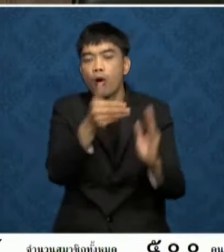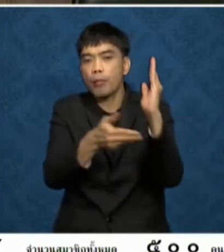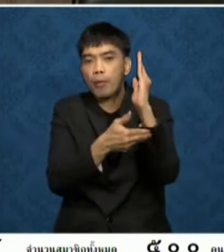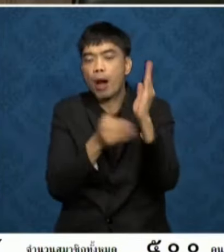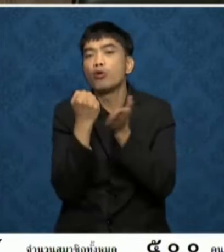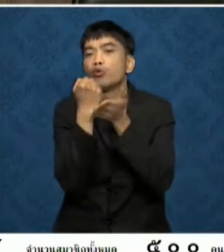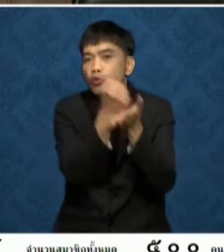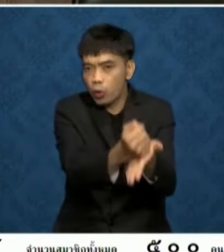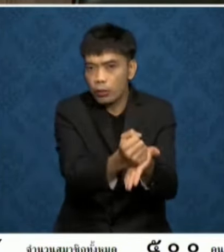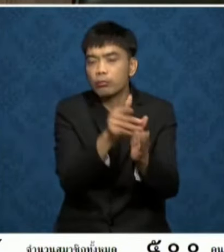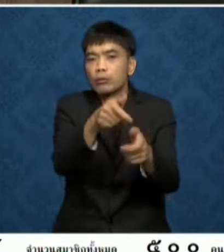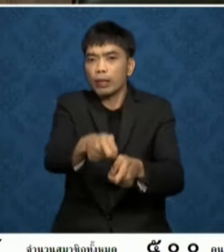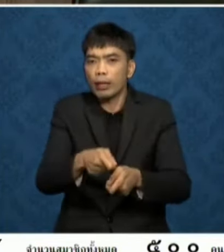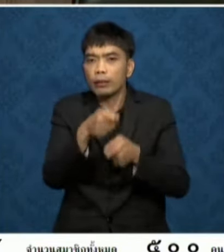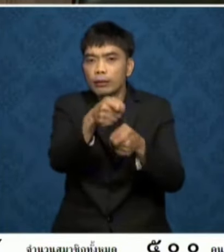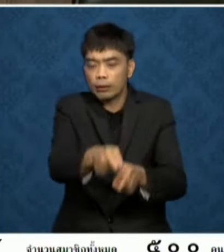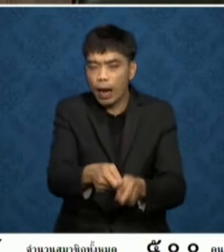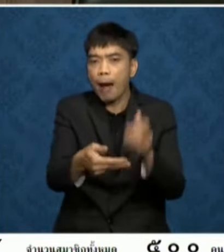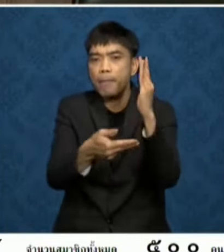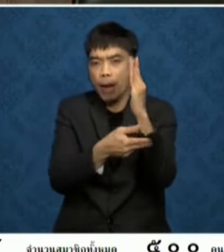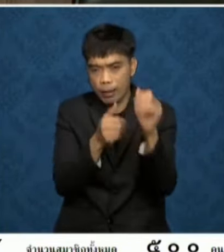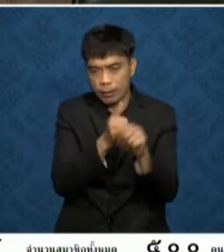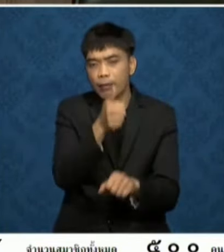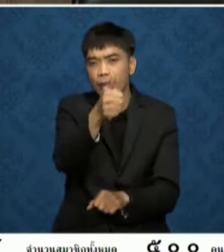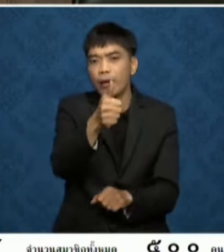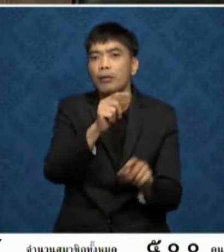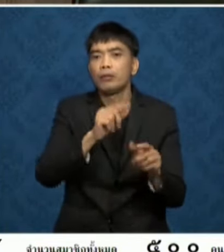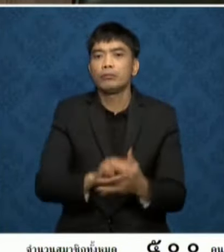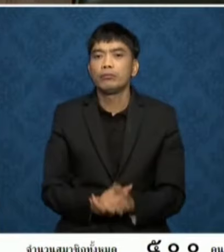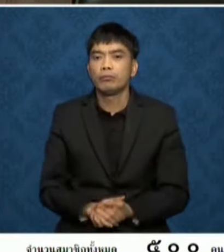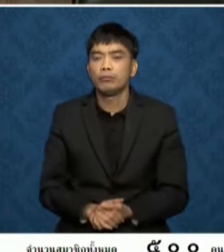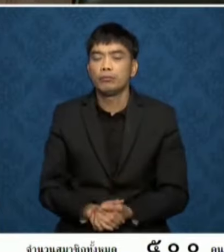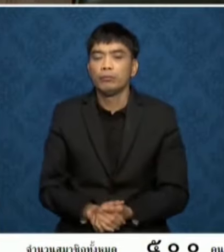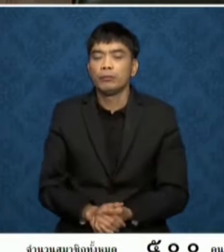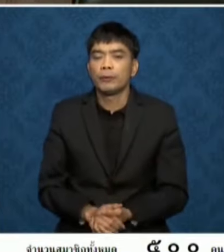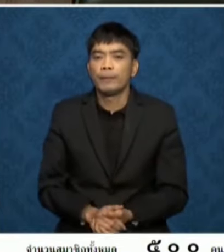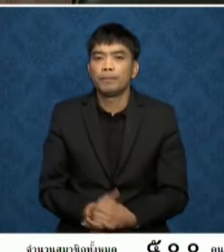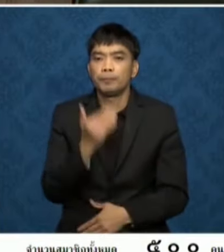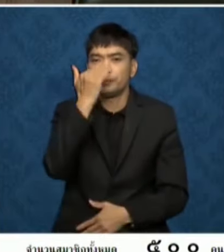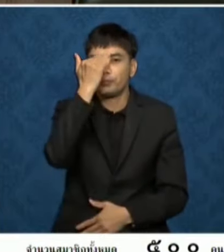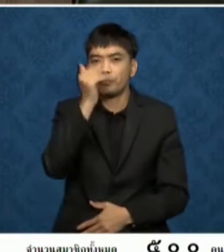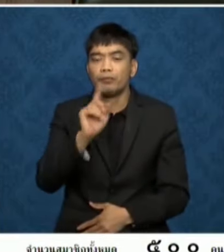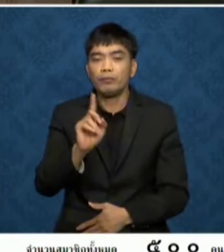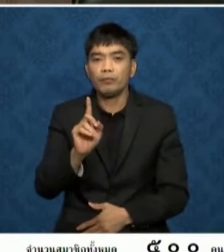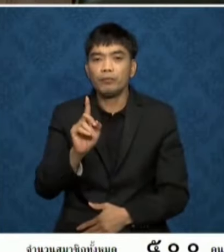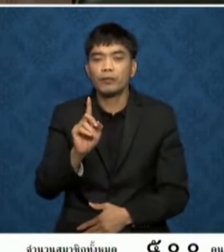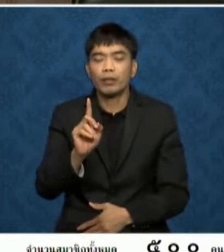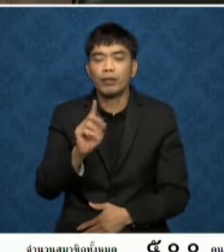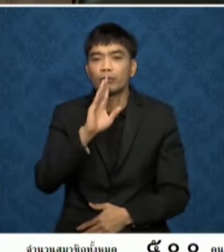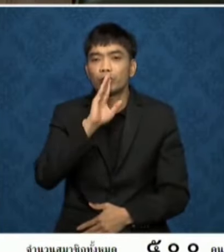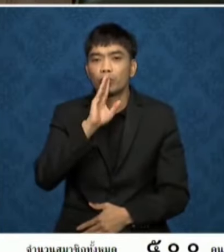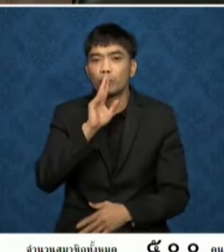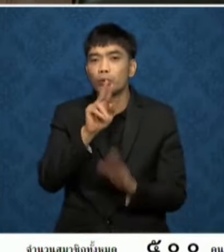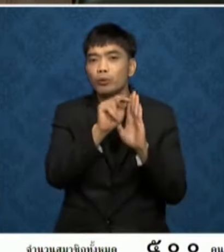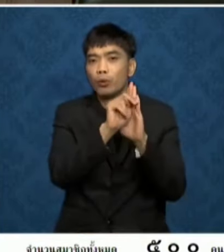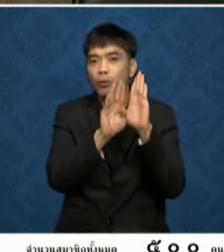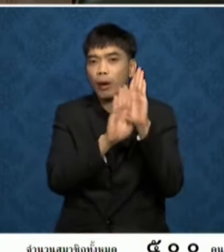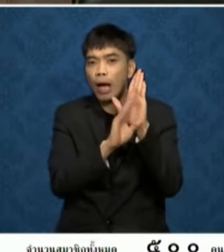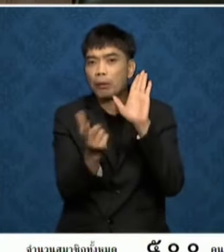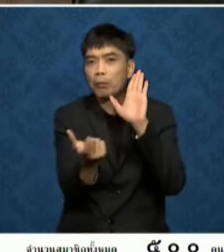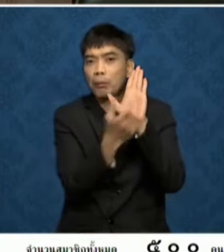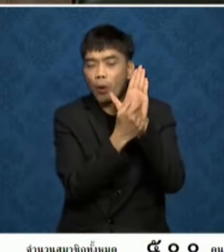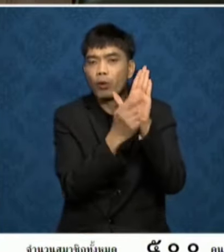จะช่วยเกษตรกรแล้วก็ใดๆแล้วเนี่ยทำไมเรายังมีนโยบายนี้อยู่ครับ